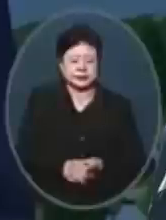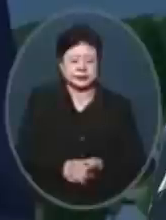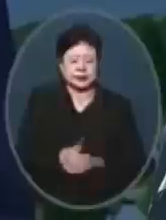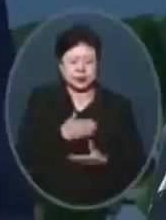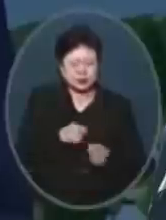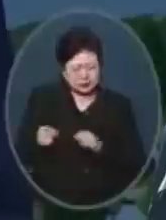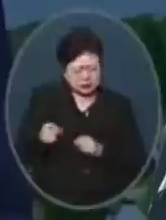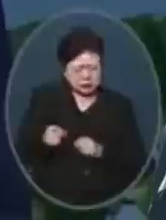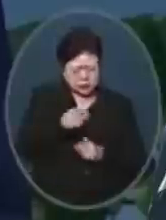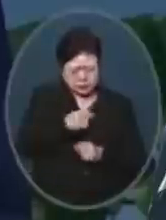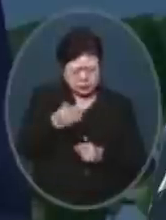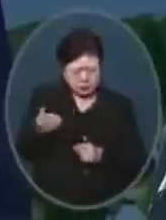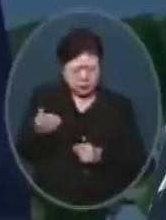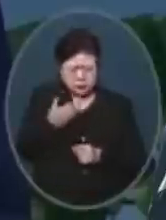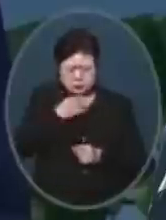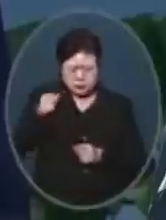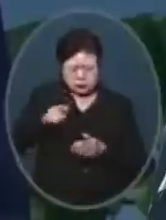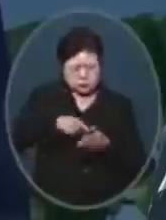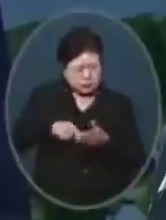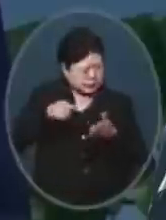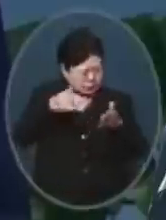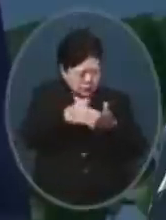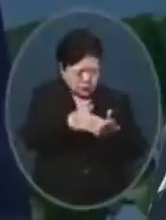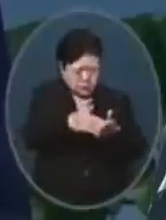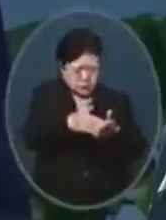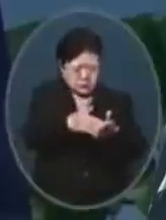몸이 찢어지고 피를 흘려 저주를 청산했습니다.